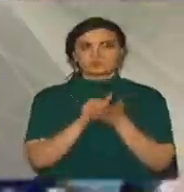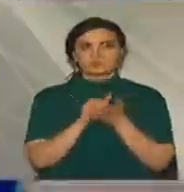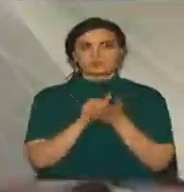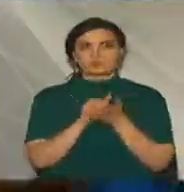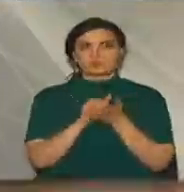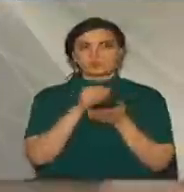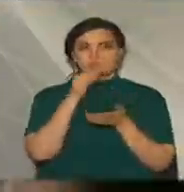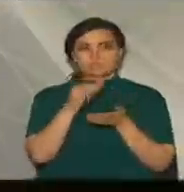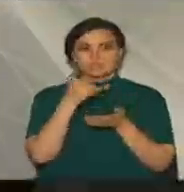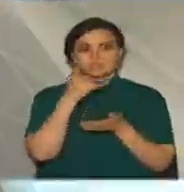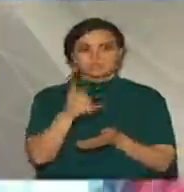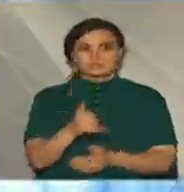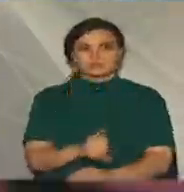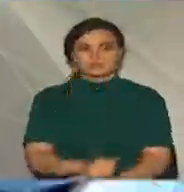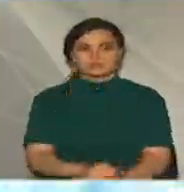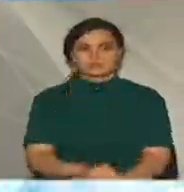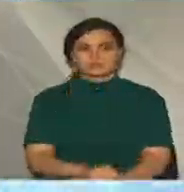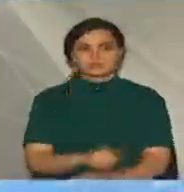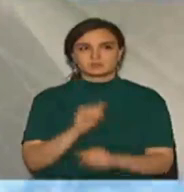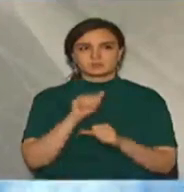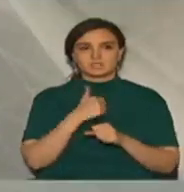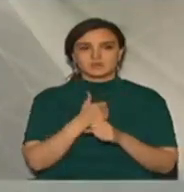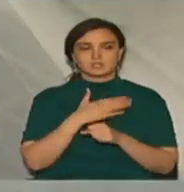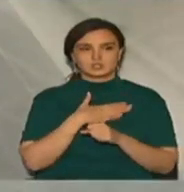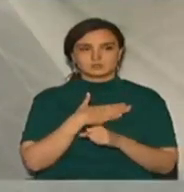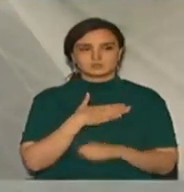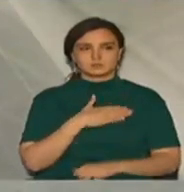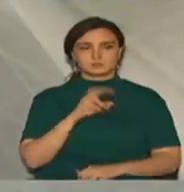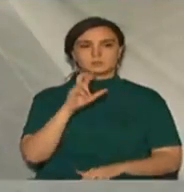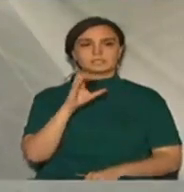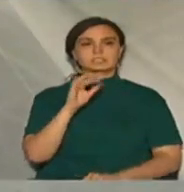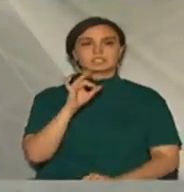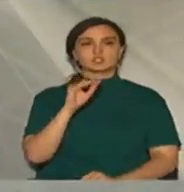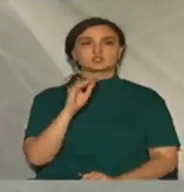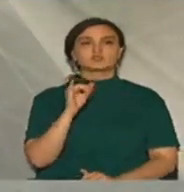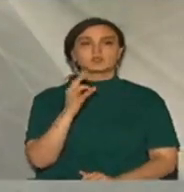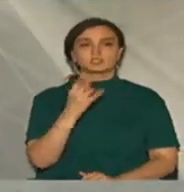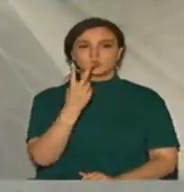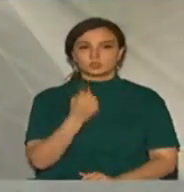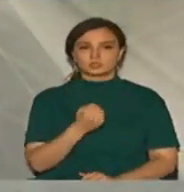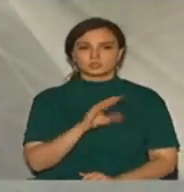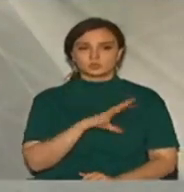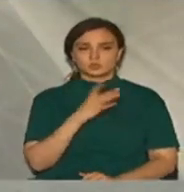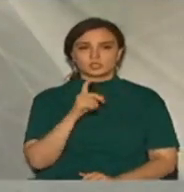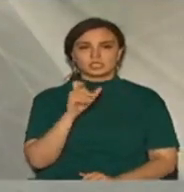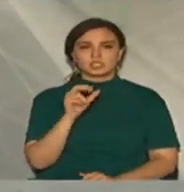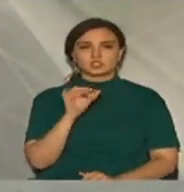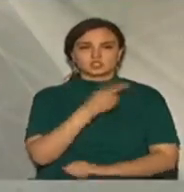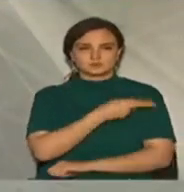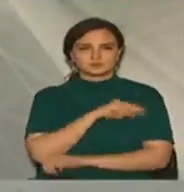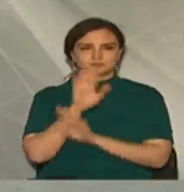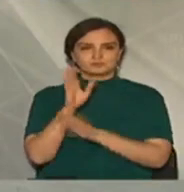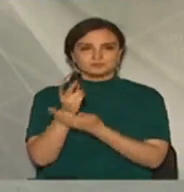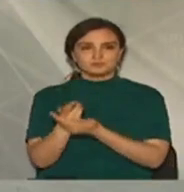ვრეკავდი. ბოდიშის. ჩავარიანი ეს ჩემთვის. ბესარიონ ჟვანია 2 დღის განმავლობაში იმყოფებოდა ხეჩინაშვილის კლინიკაში და